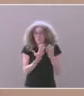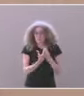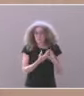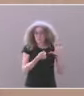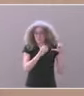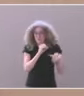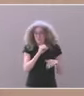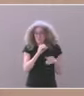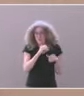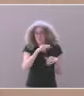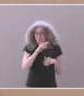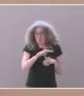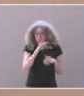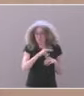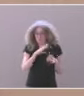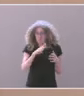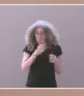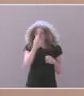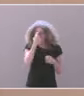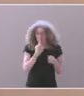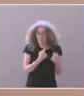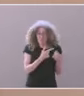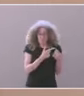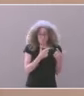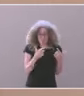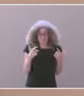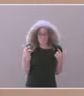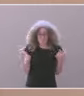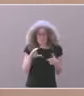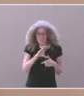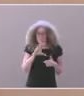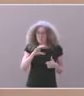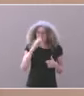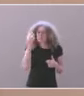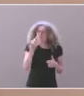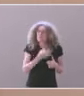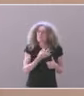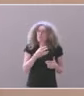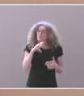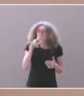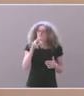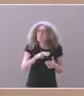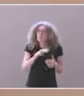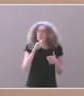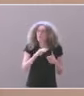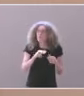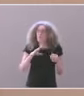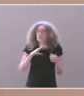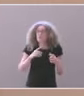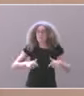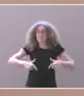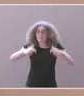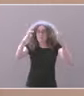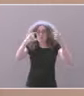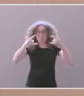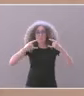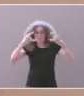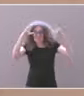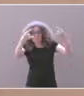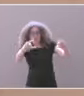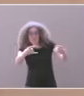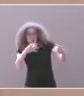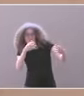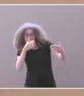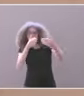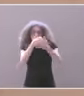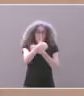très variées pour répondre à la diversité des habitants. 100% des logements sont traversants et nous avons une architecture qui se marie bien avec l'existant.